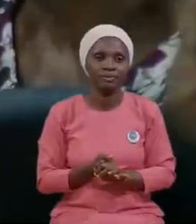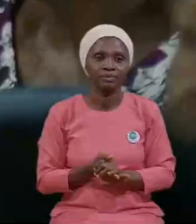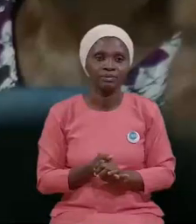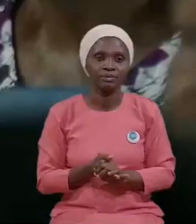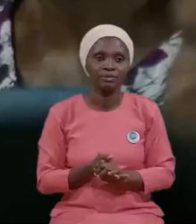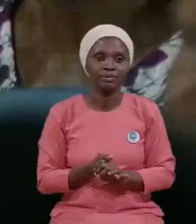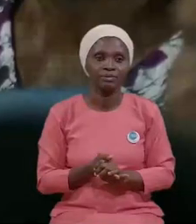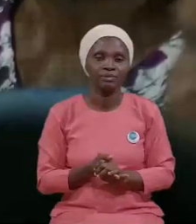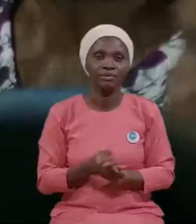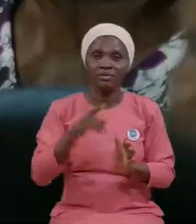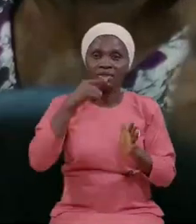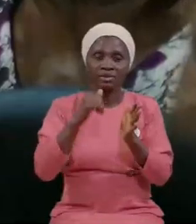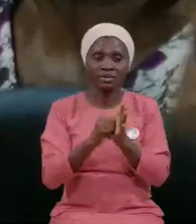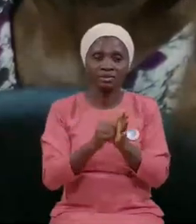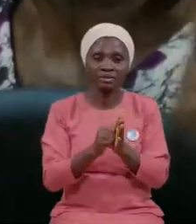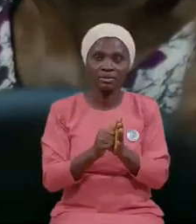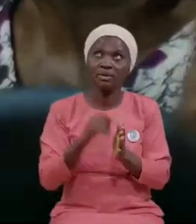Il dit que c'est lui qui parle.